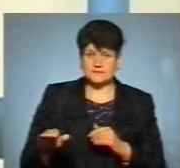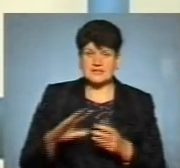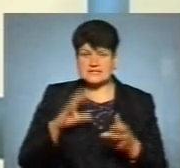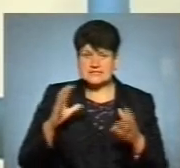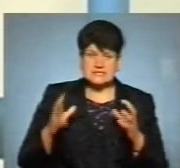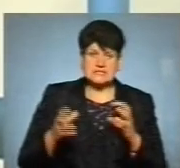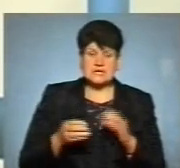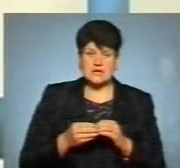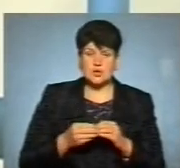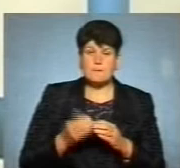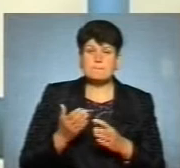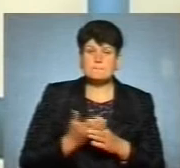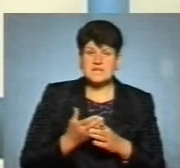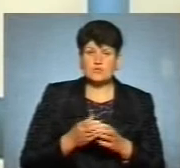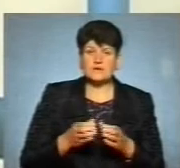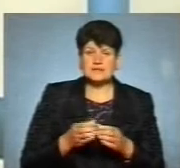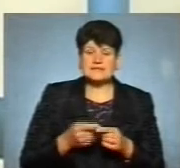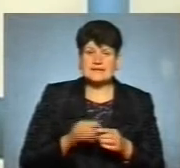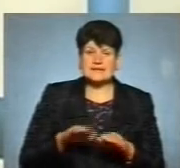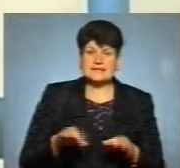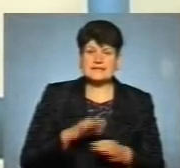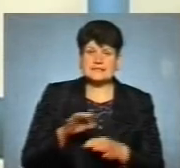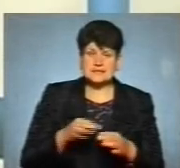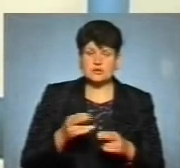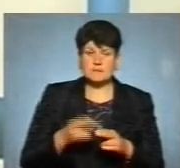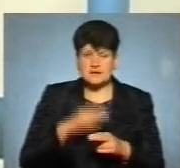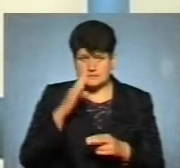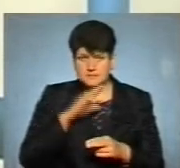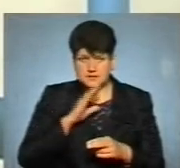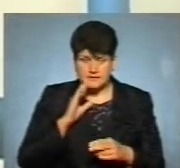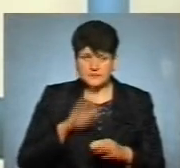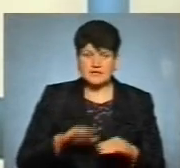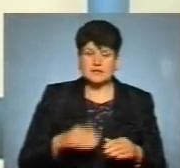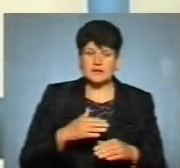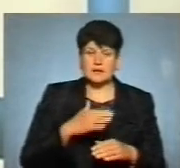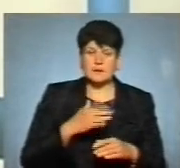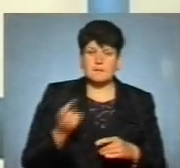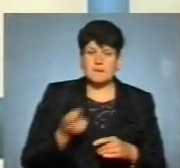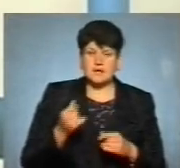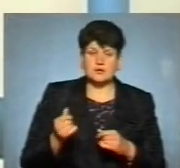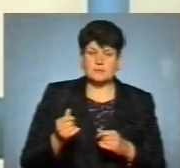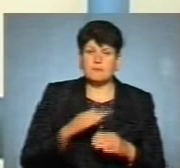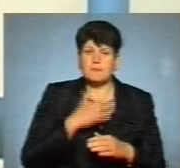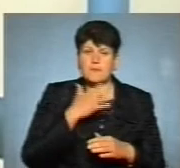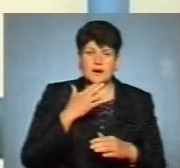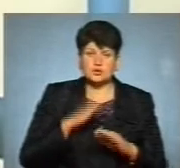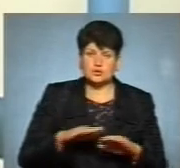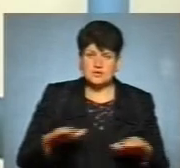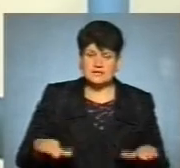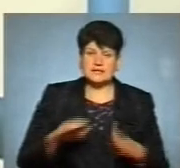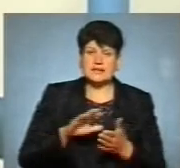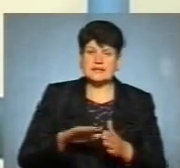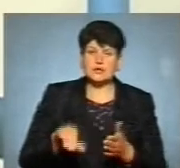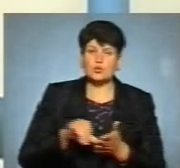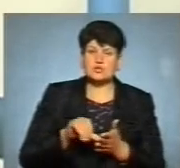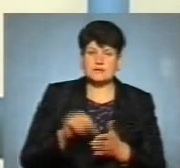Загалом, це пільгові категорії, це відноситься, це діти-сироти, позбавлені батьківського піклування, діти з багатодітних малозабезпечених сімей, діти учасників антитерористичної